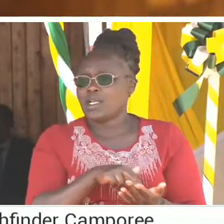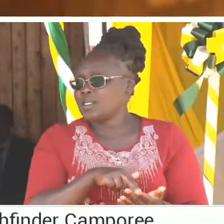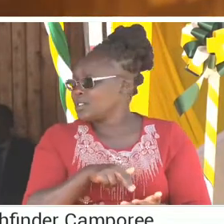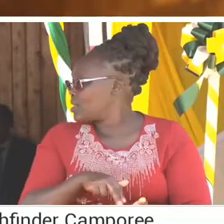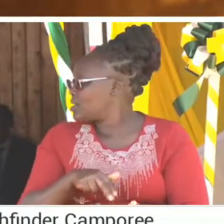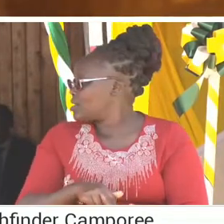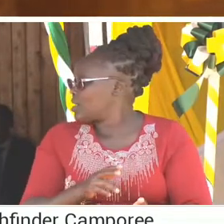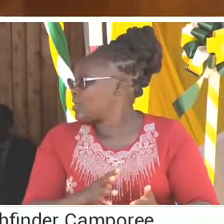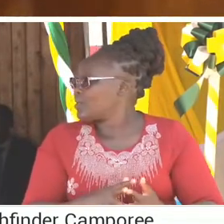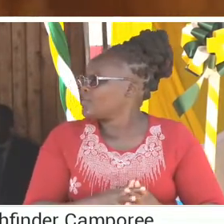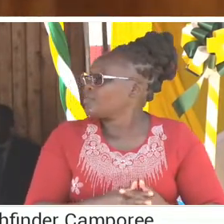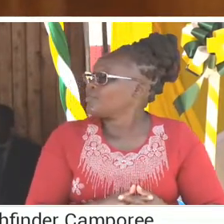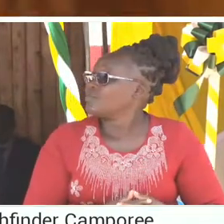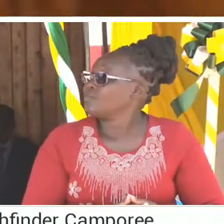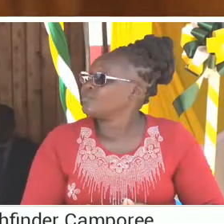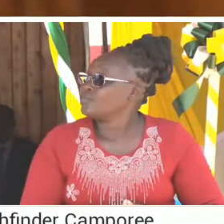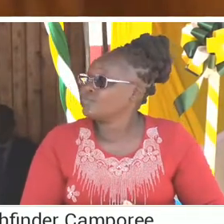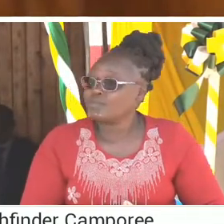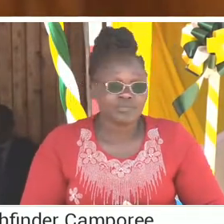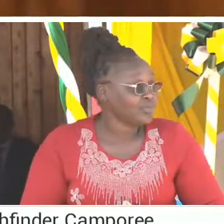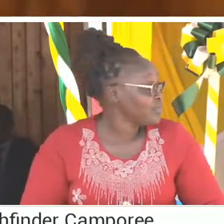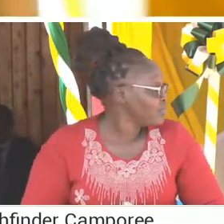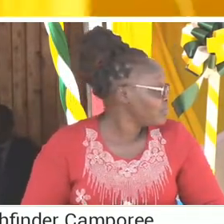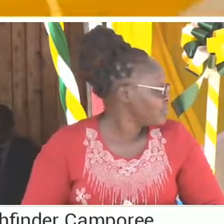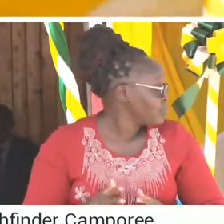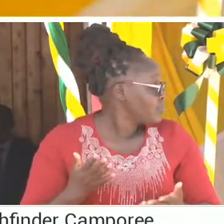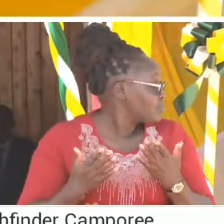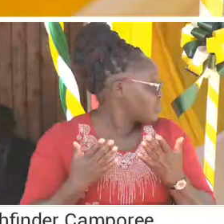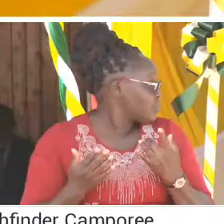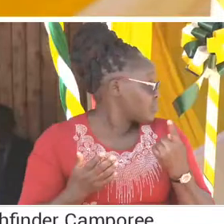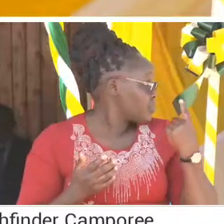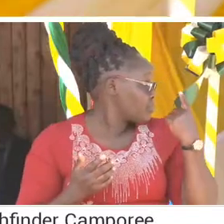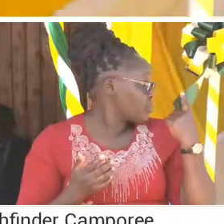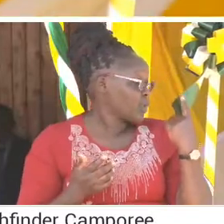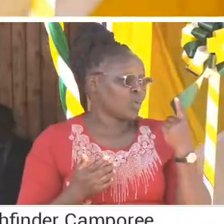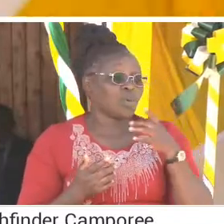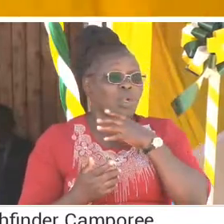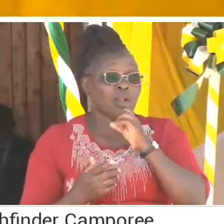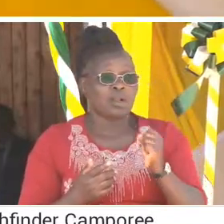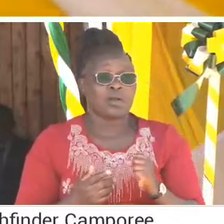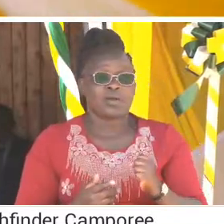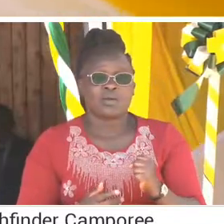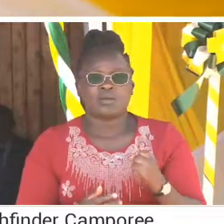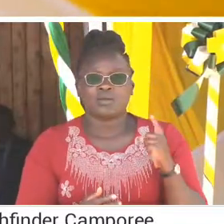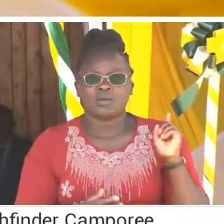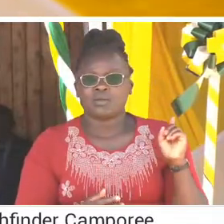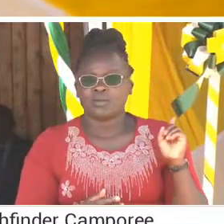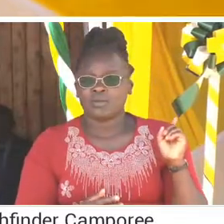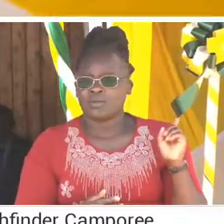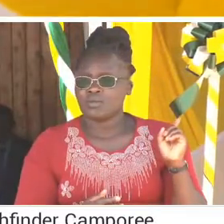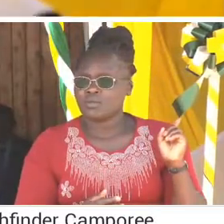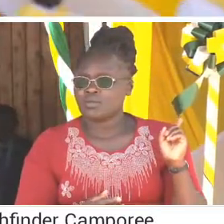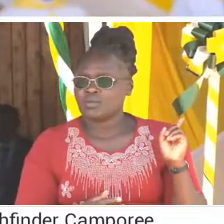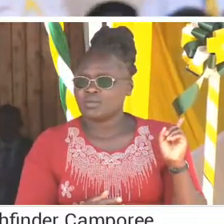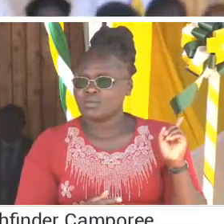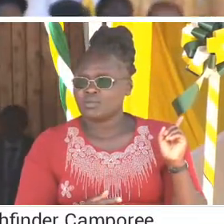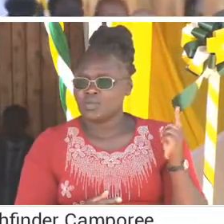msimame. Patia mzee moja tu asalimie tusikie sauti ya wazee. Nani ana mic hapo? Mzee moja